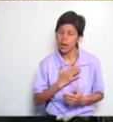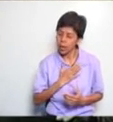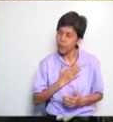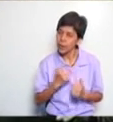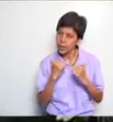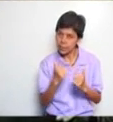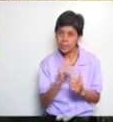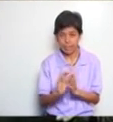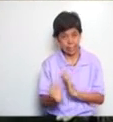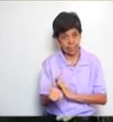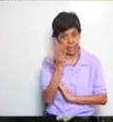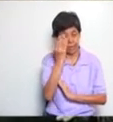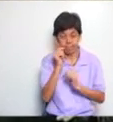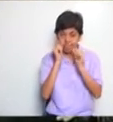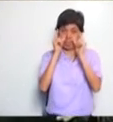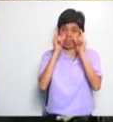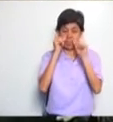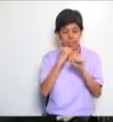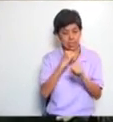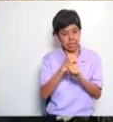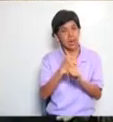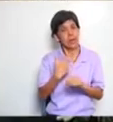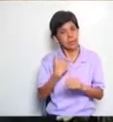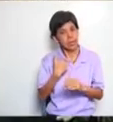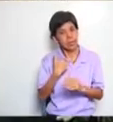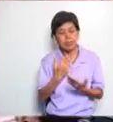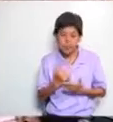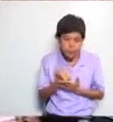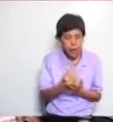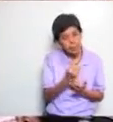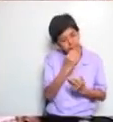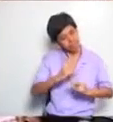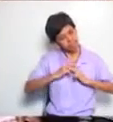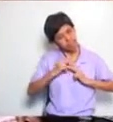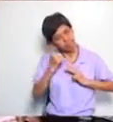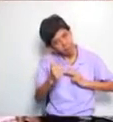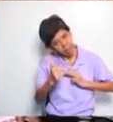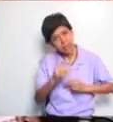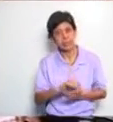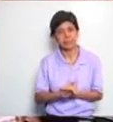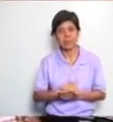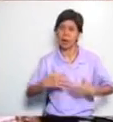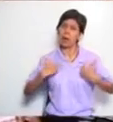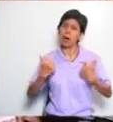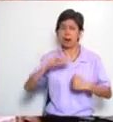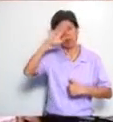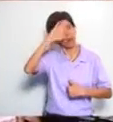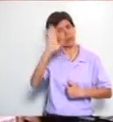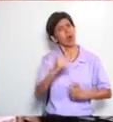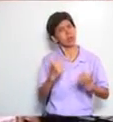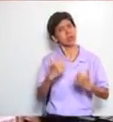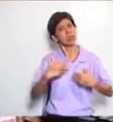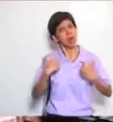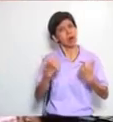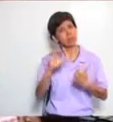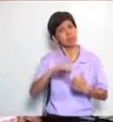แล้วชูคดไครัท badge ลูจัเตียงเองได้โวตมคนประยุงกินอาหารได้โดนวบทใส่ๆโชคดไแลถปัตสบะได้ ถต